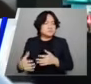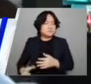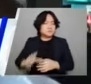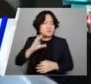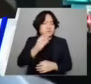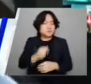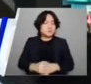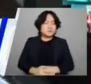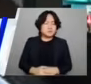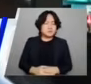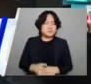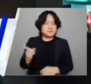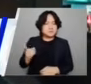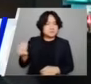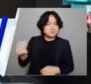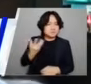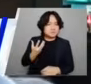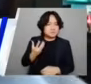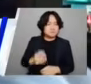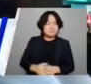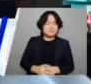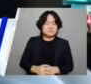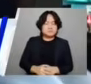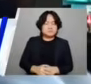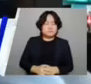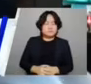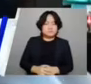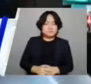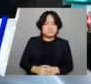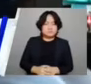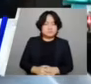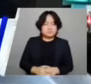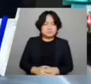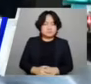he asked that we talk to him, no?